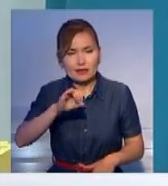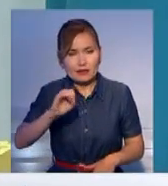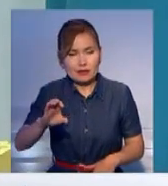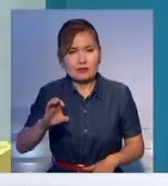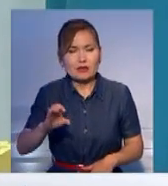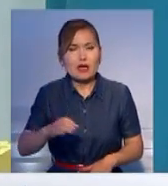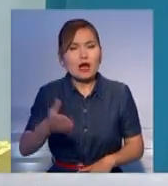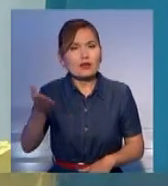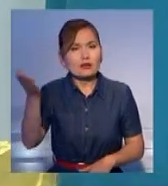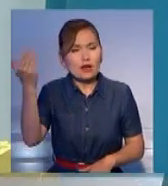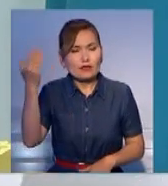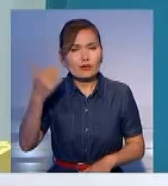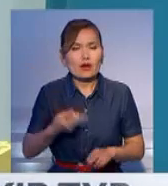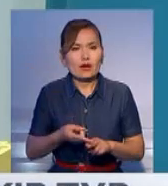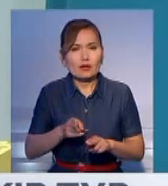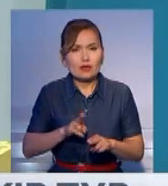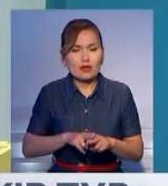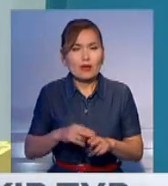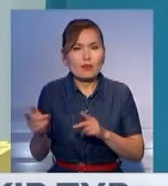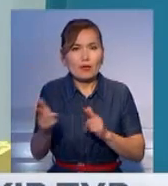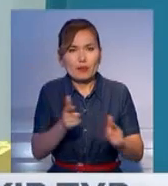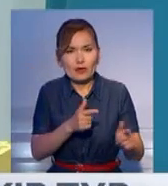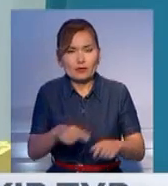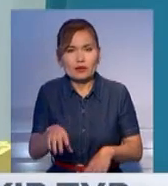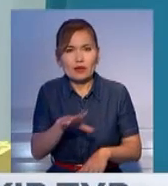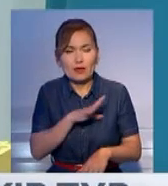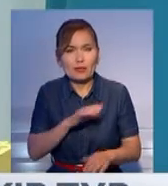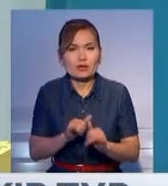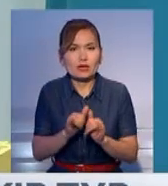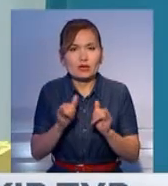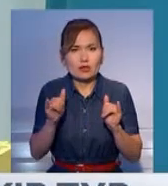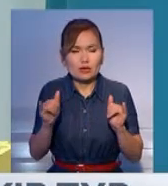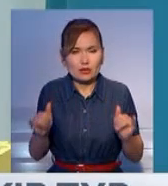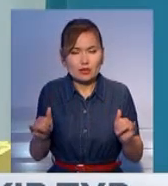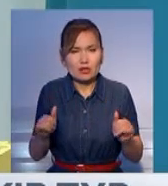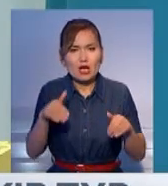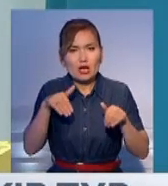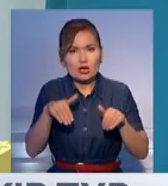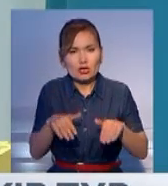те времена, когда подготовлено было для орошения